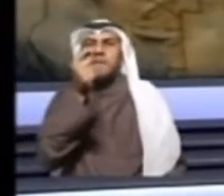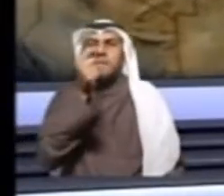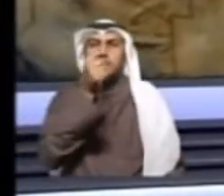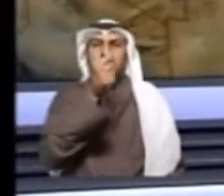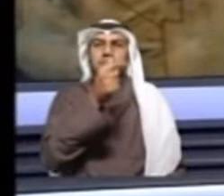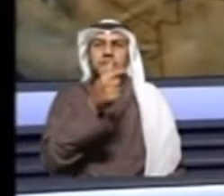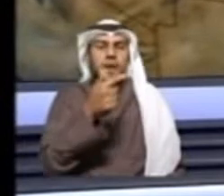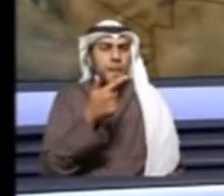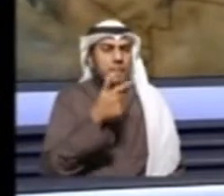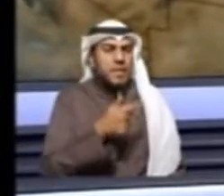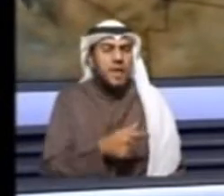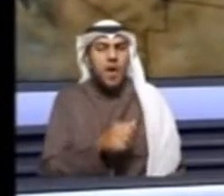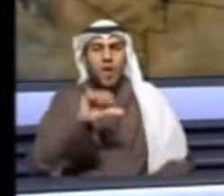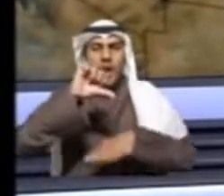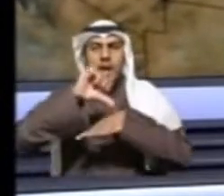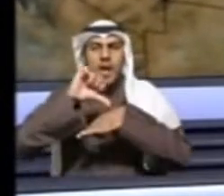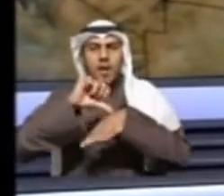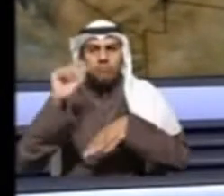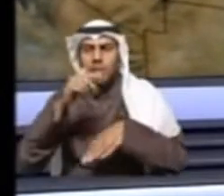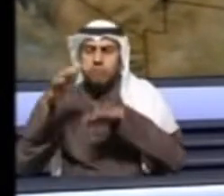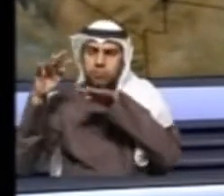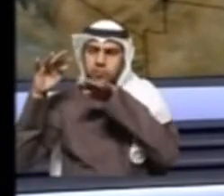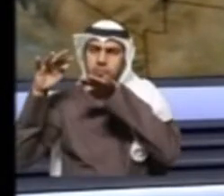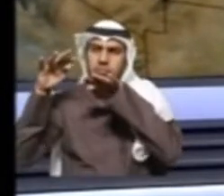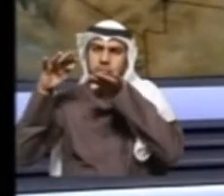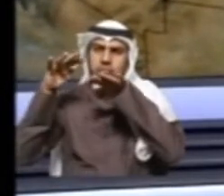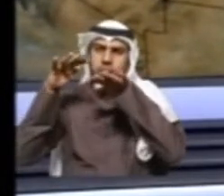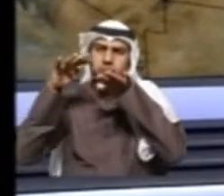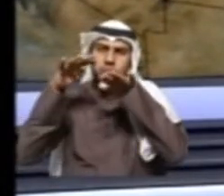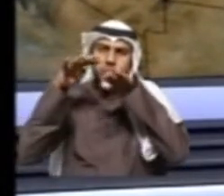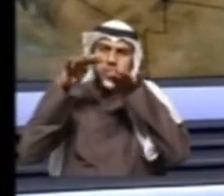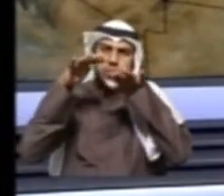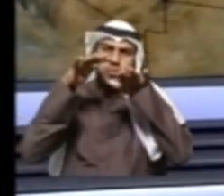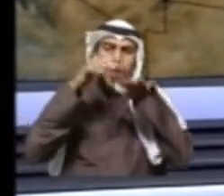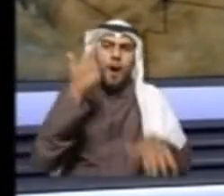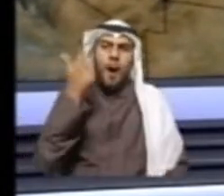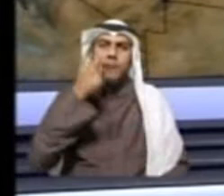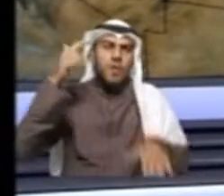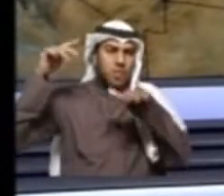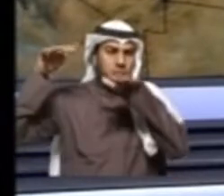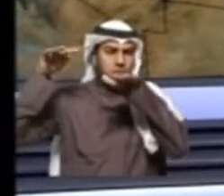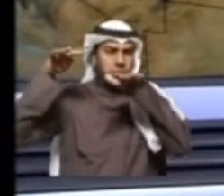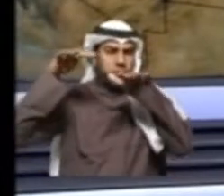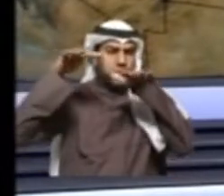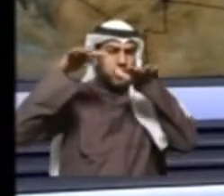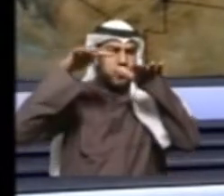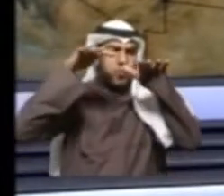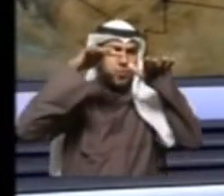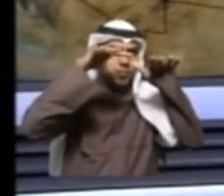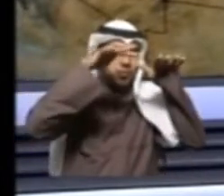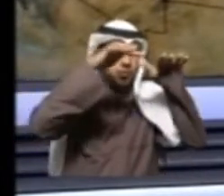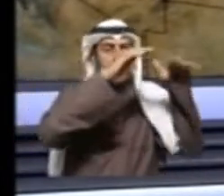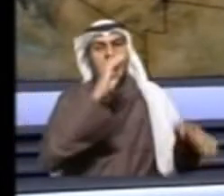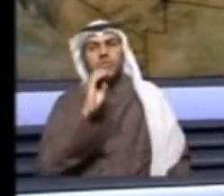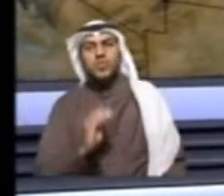الهضبة الإيرانية تحركها سريع جدا لأن الكتل الباردة مع الكتل الأدفأ من جنوب اللي هي المملكة العربية السعودية